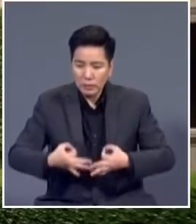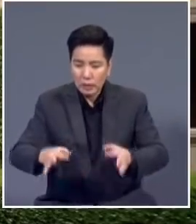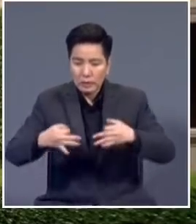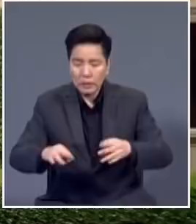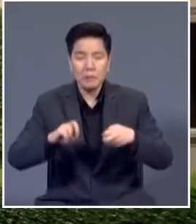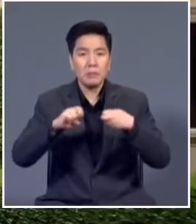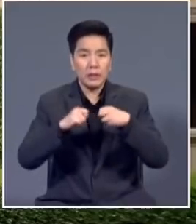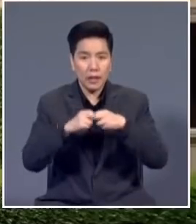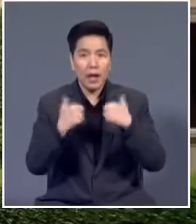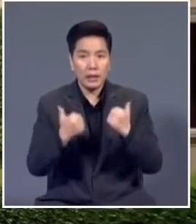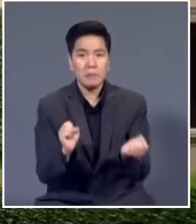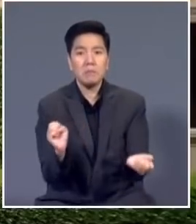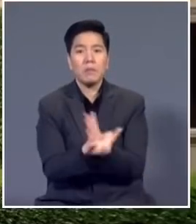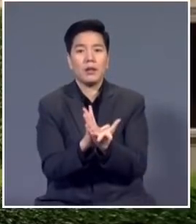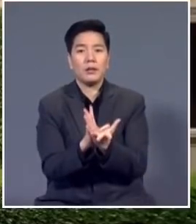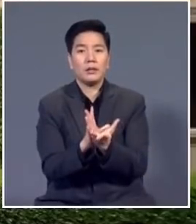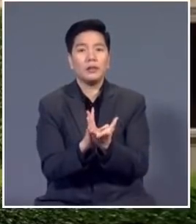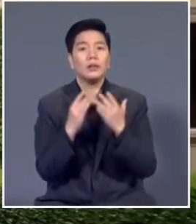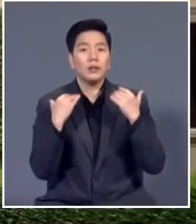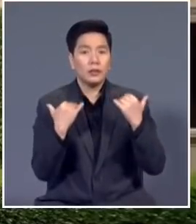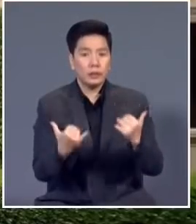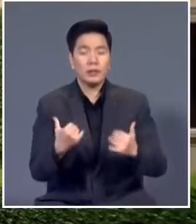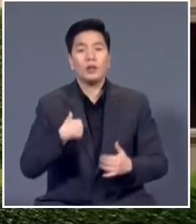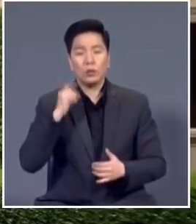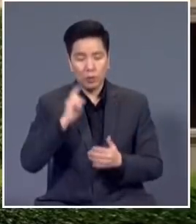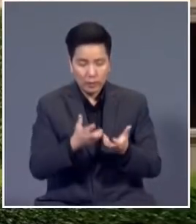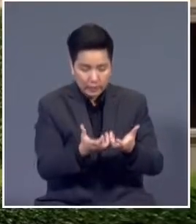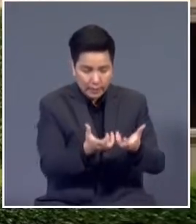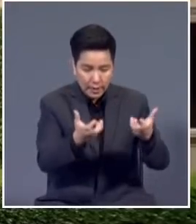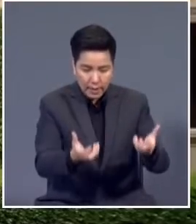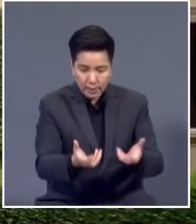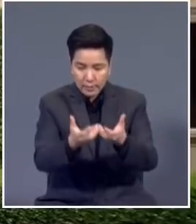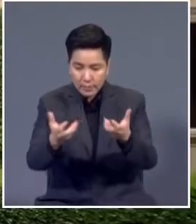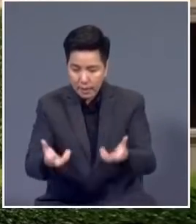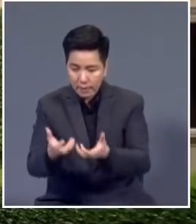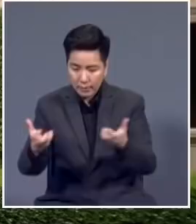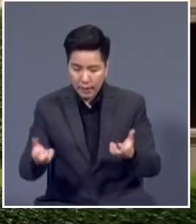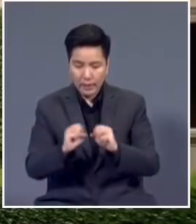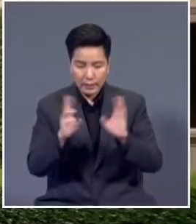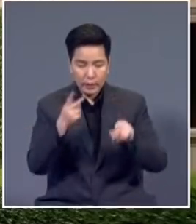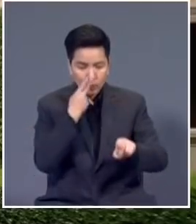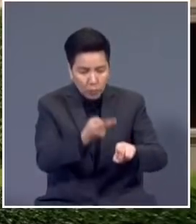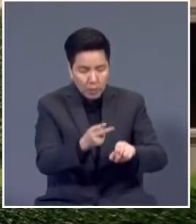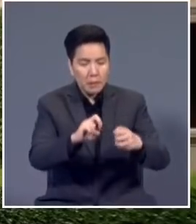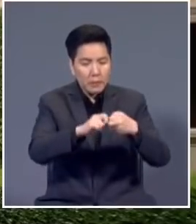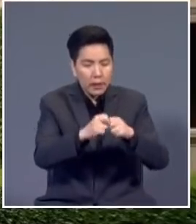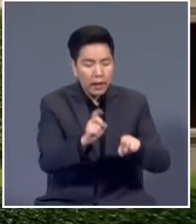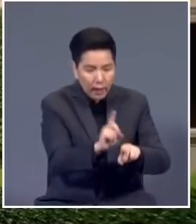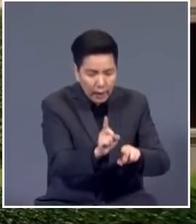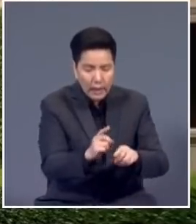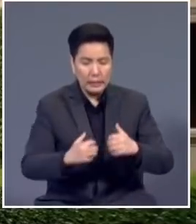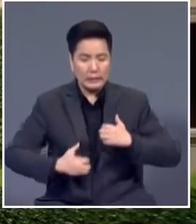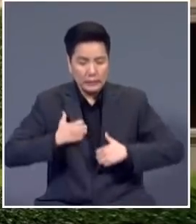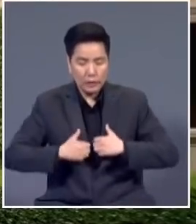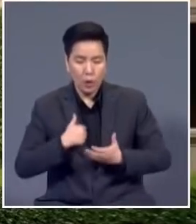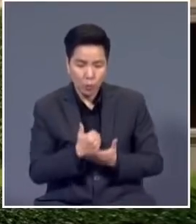นับวันมันจะมีปัญหามากขึ้นนะเพราะนั้นเราถึงจะต้องมีการแยกแยะให้ชัดเจนนะครับว่าใครเดือดร้อนอะไรอย่างไรมากน้อยเพียงใดเราก็ช่วยบร